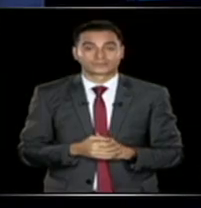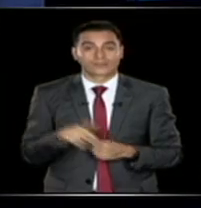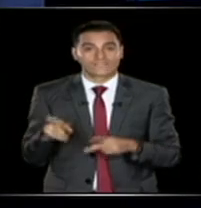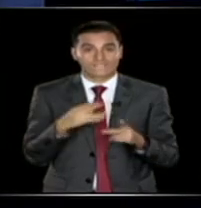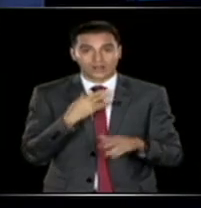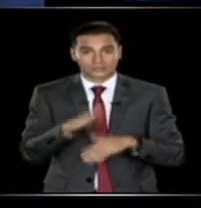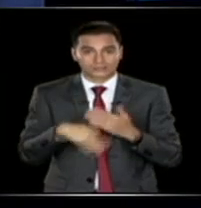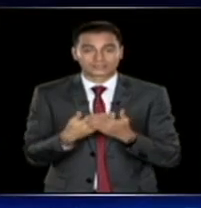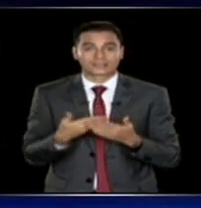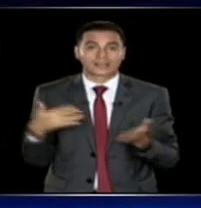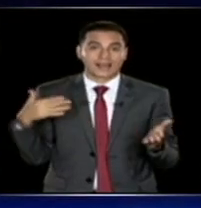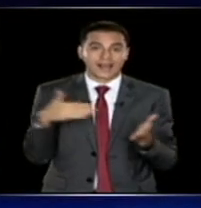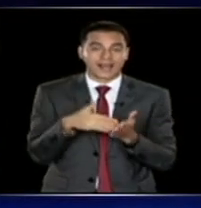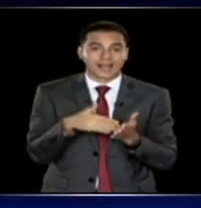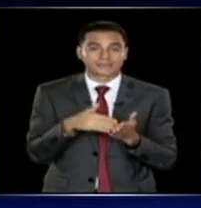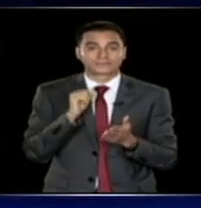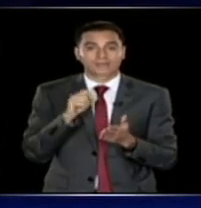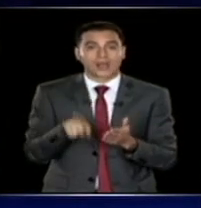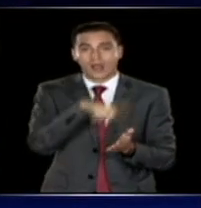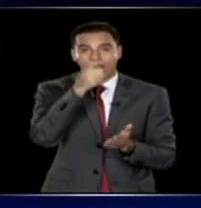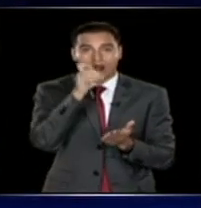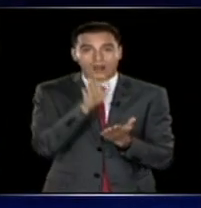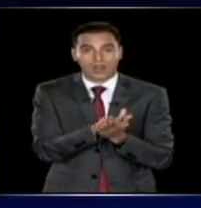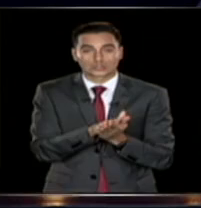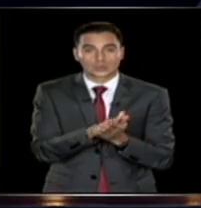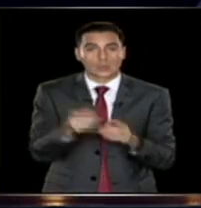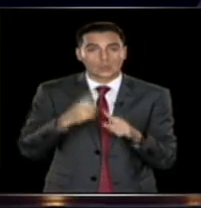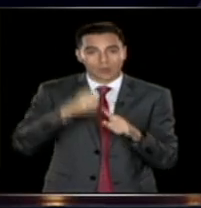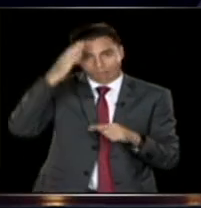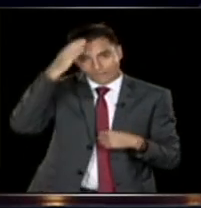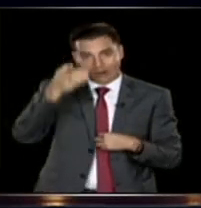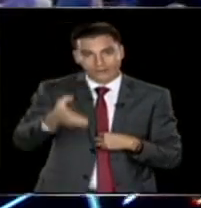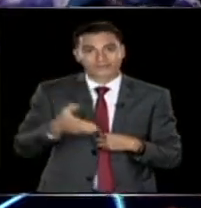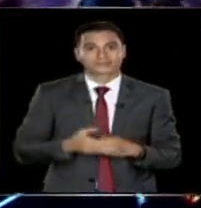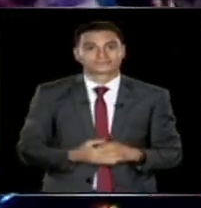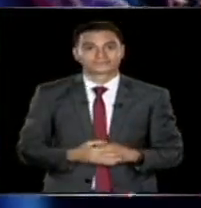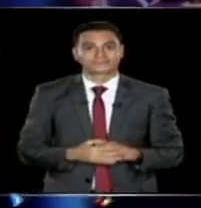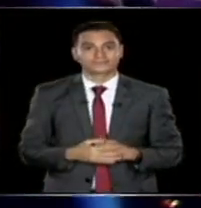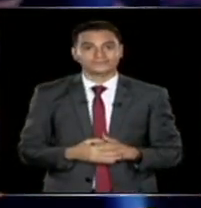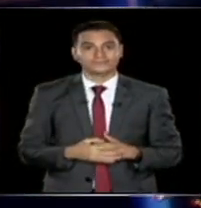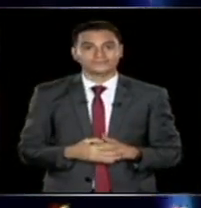هنخرج فاصل وهنرجع مرة تانية مع آخر فقرة، فقرة عجلة الحظ والعباقرة.